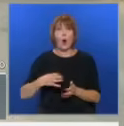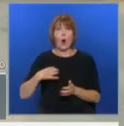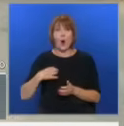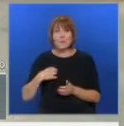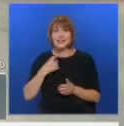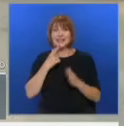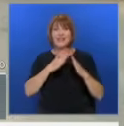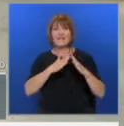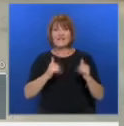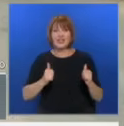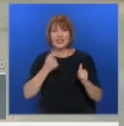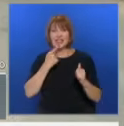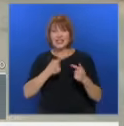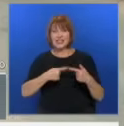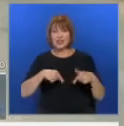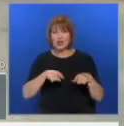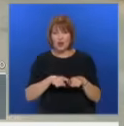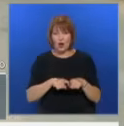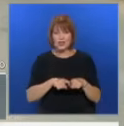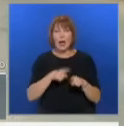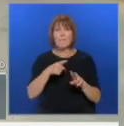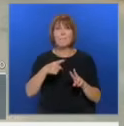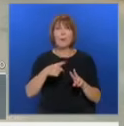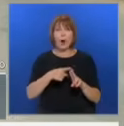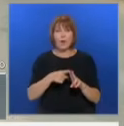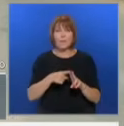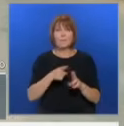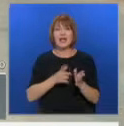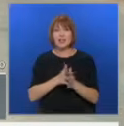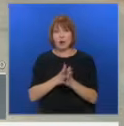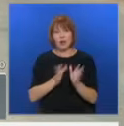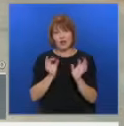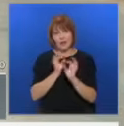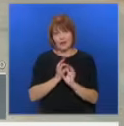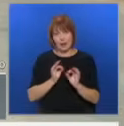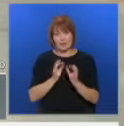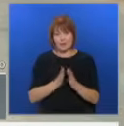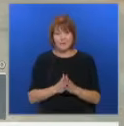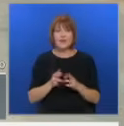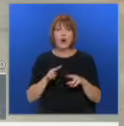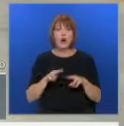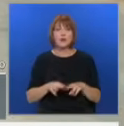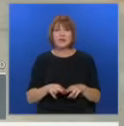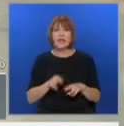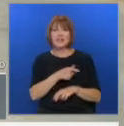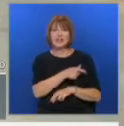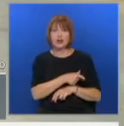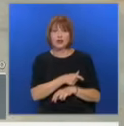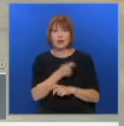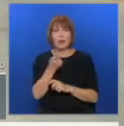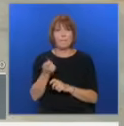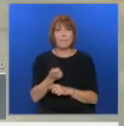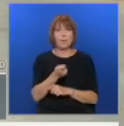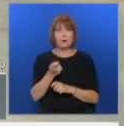за вилната зона в Пролом и за самите хора няма. Остават да дежурят екипи на пожарната